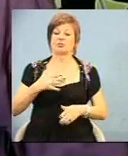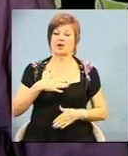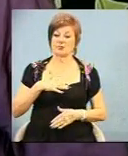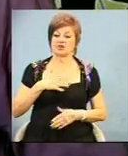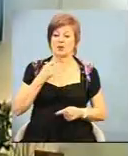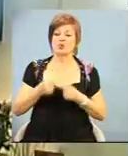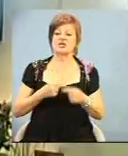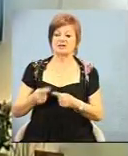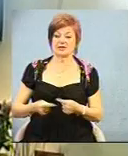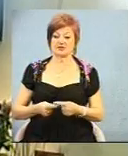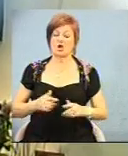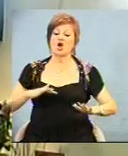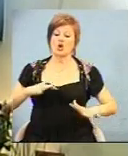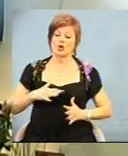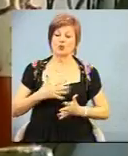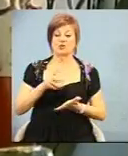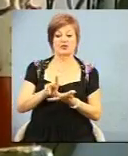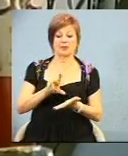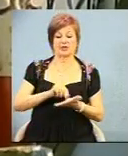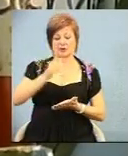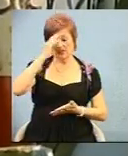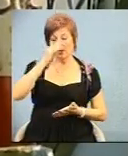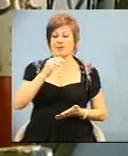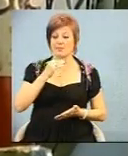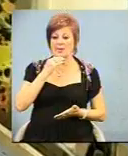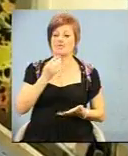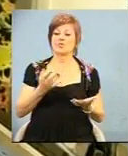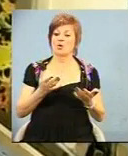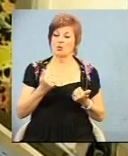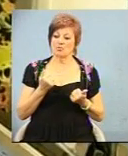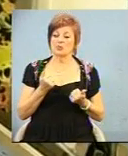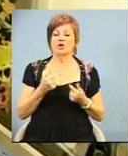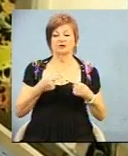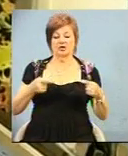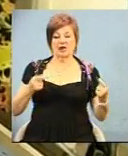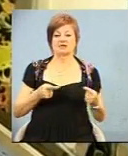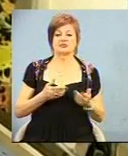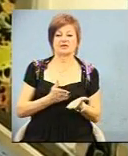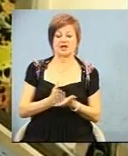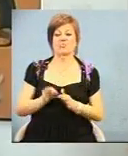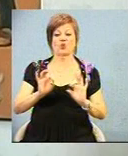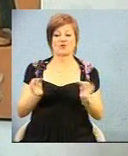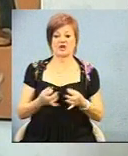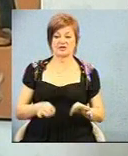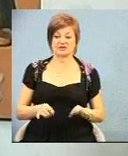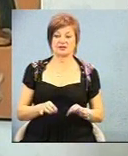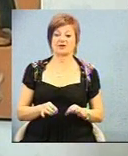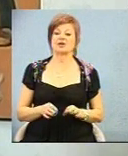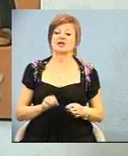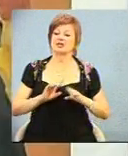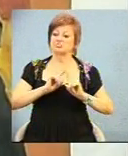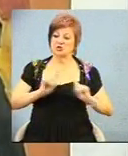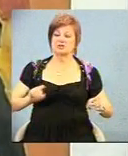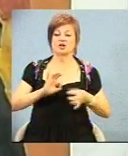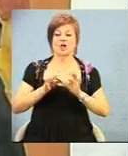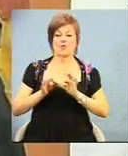по наследству. Надихнувшись прикладом батька, Володимир Гулич обрав кардинально інші напрямки мистецтва. В роботах ілюструє на стандартні композиції.